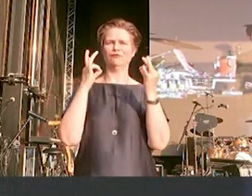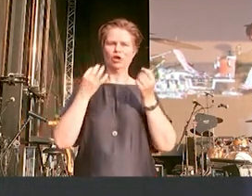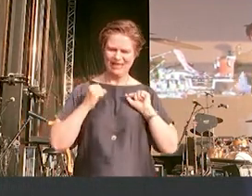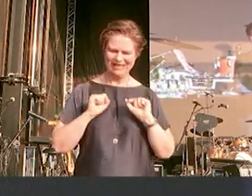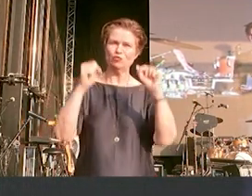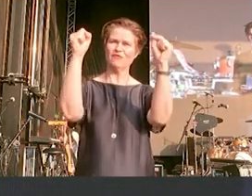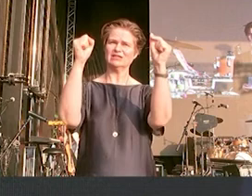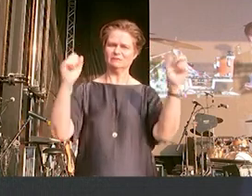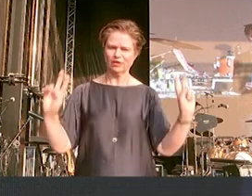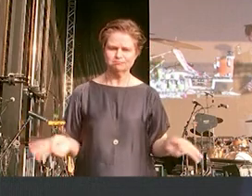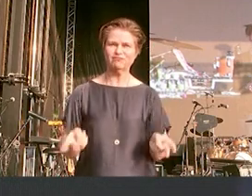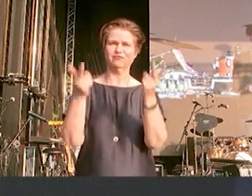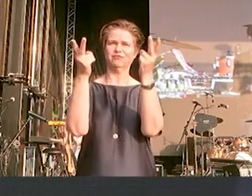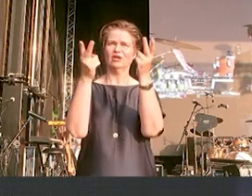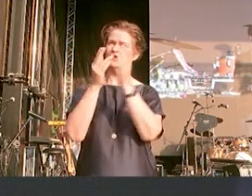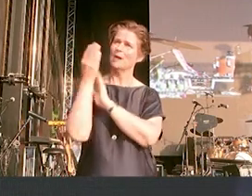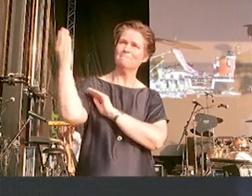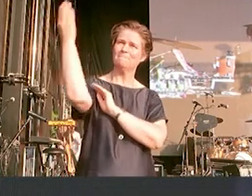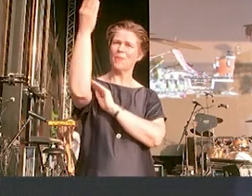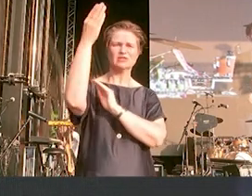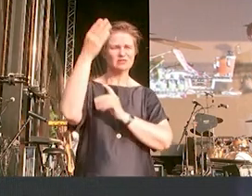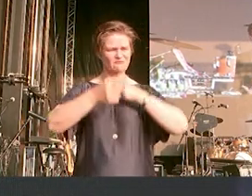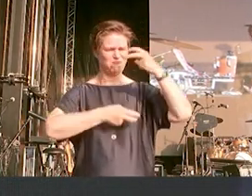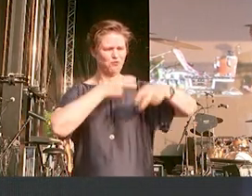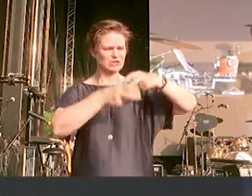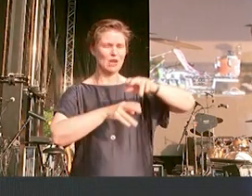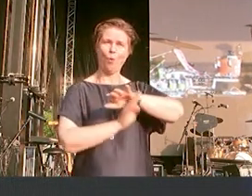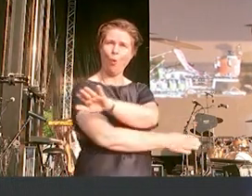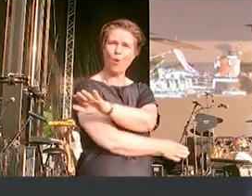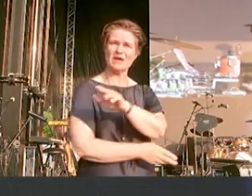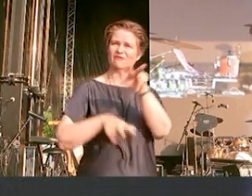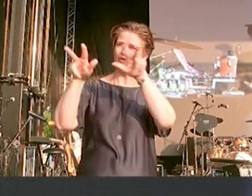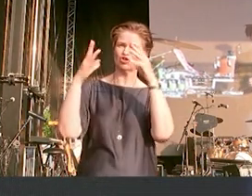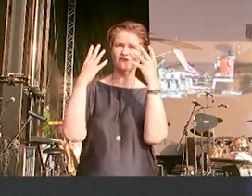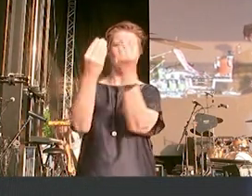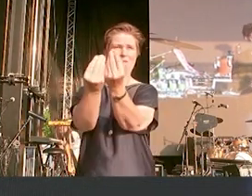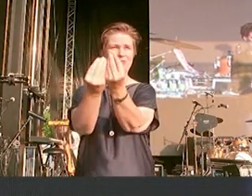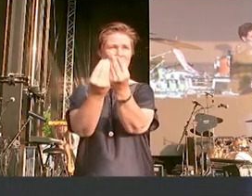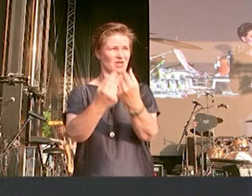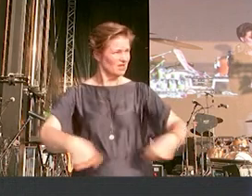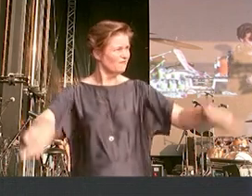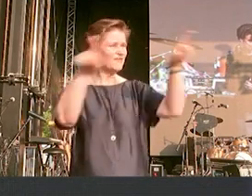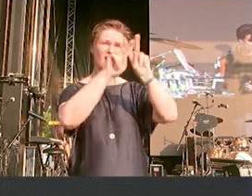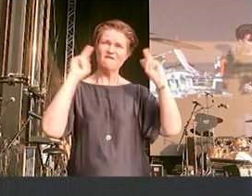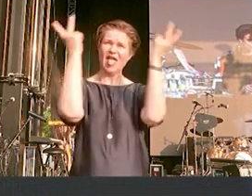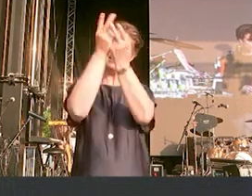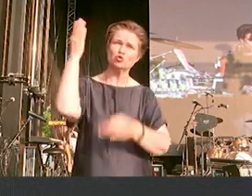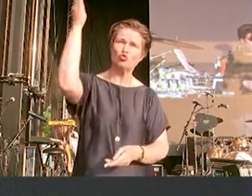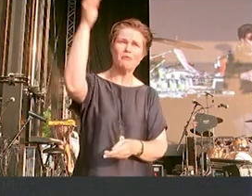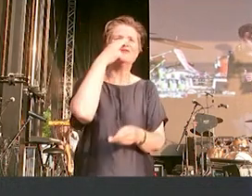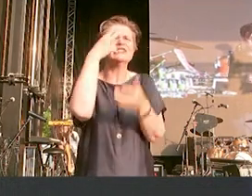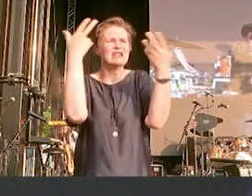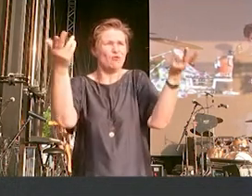innovative, dynamische, postfossile Wirtschaft? In welcher Welt wollen wir leben? Wollen wir